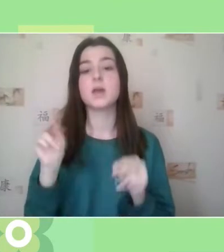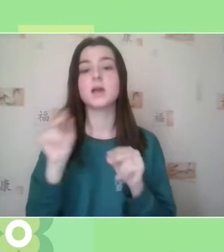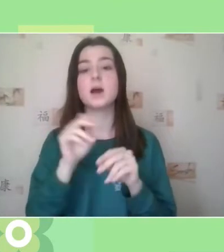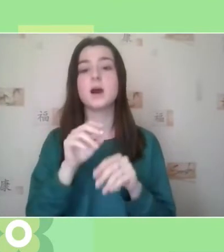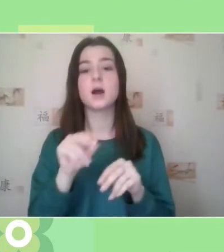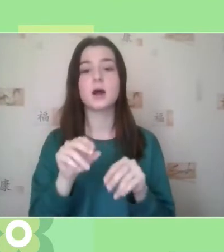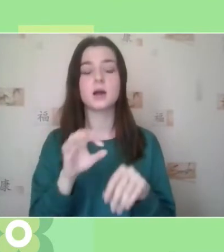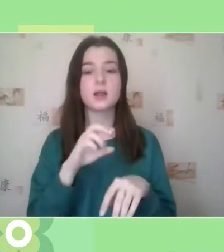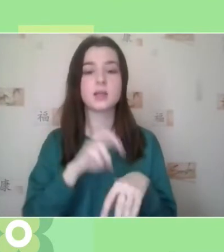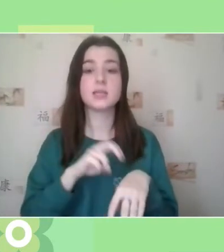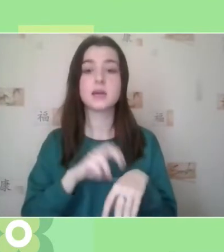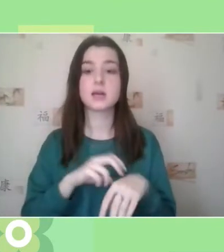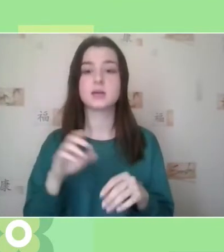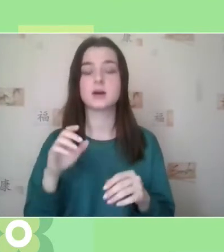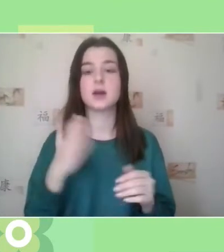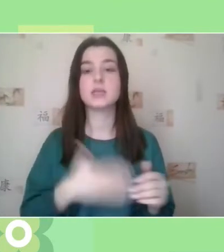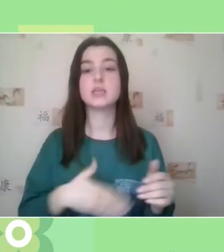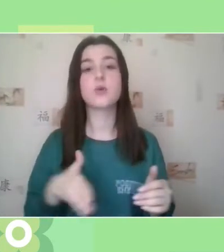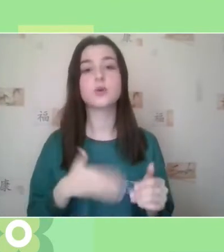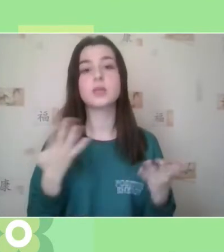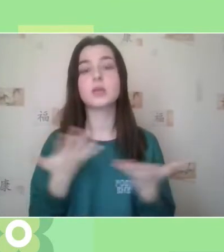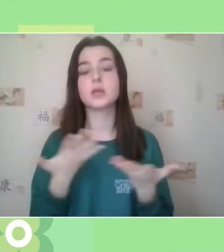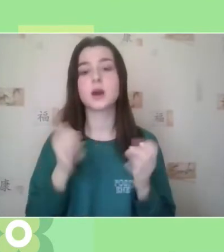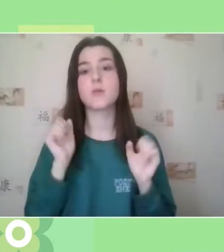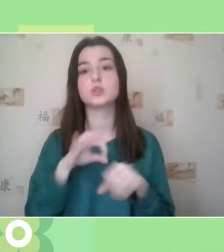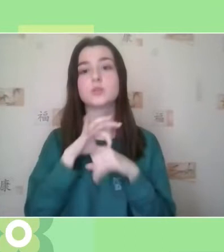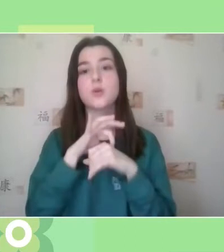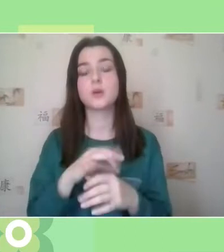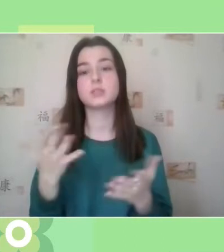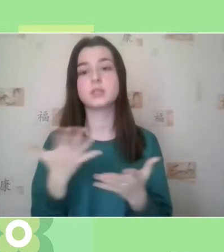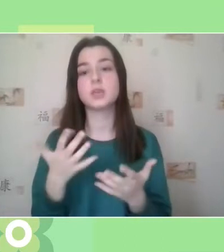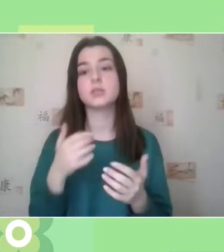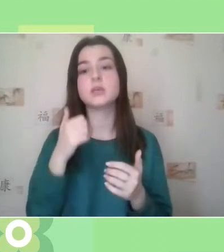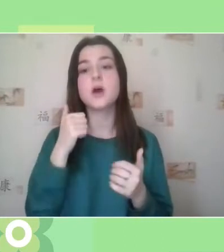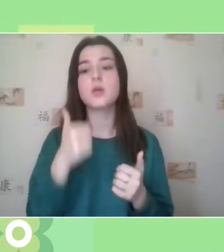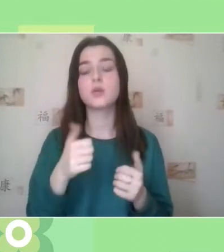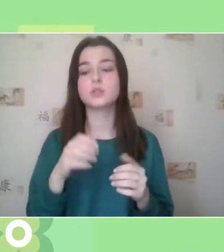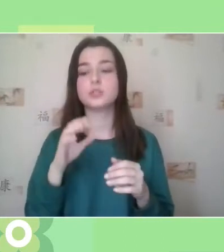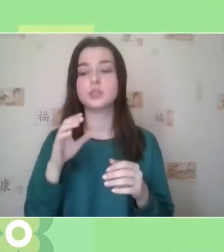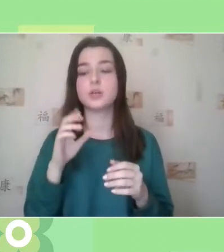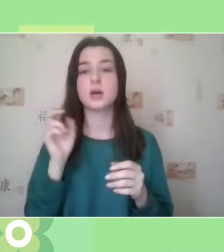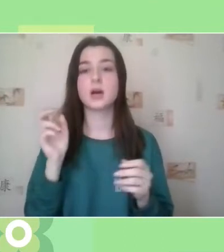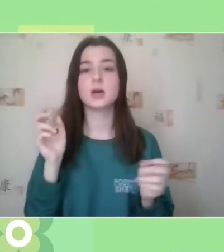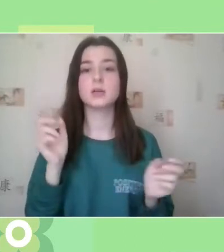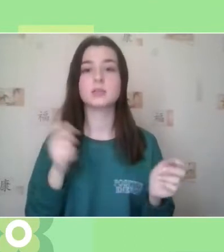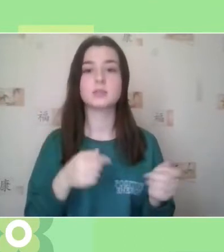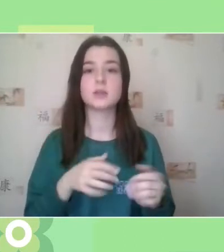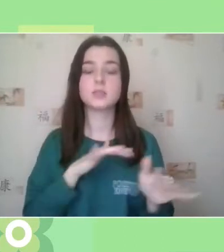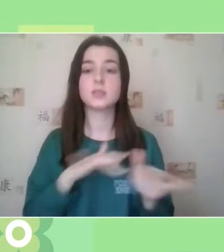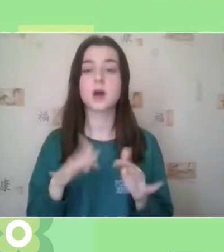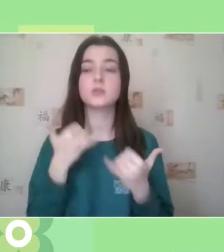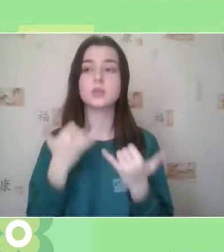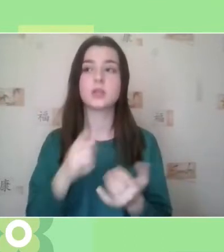наша подруга і колежанка, яка може провести якісь класні заходи для молоді і підлітків з репродуктивного здоров'я. І насправді цей список,